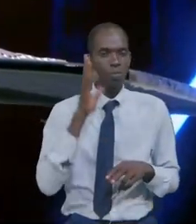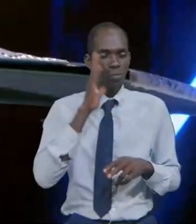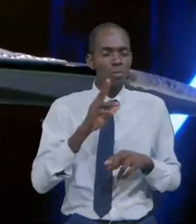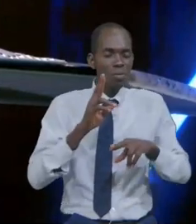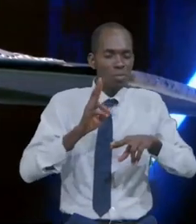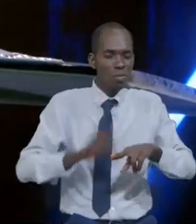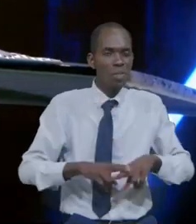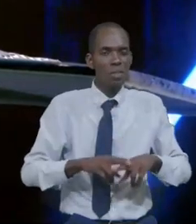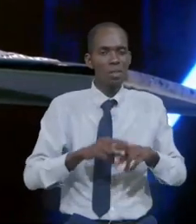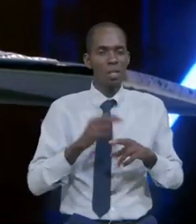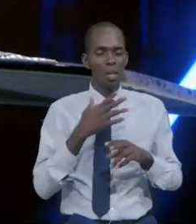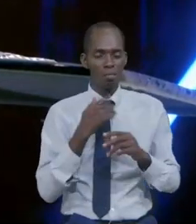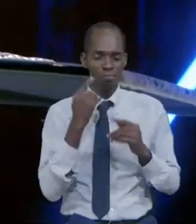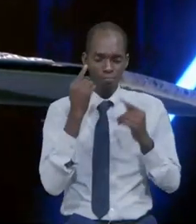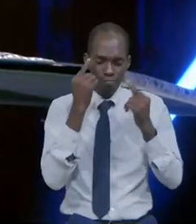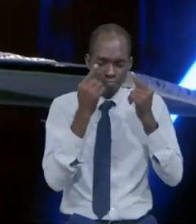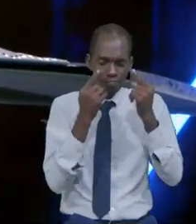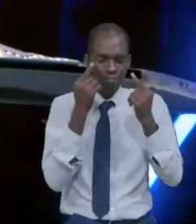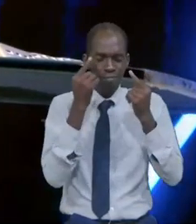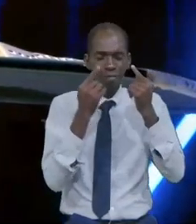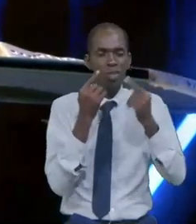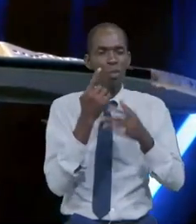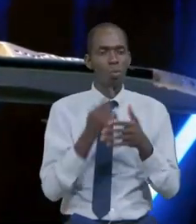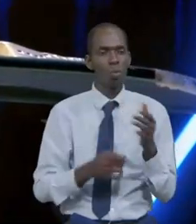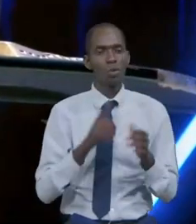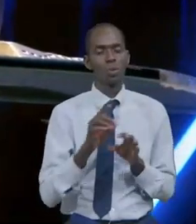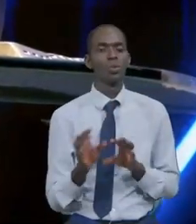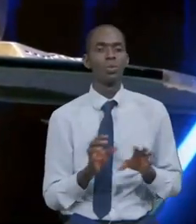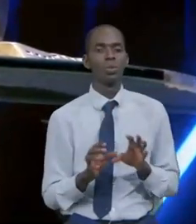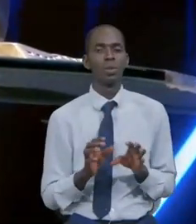que tu te prélasses pour penser à ce que tu fais.